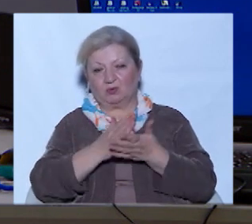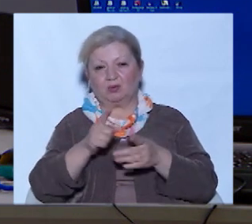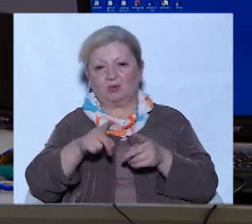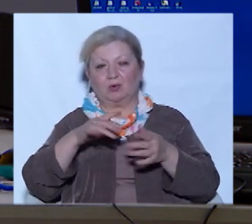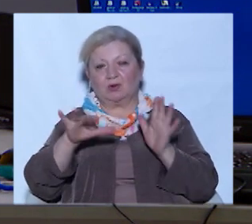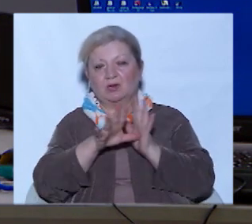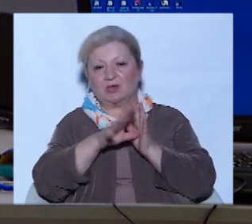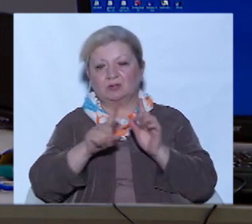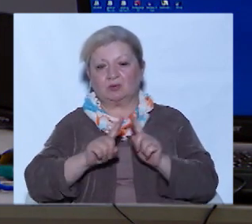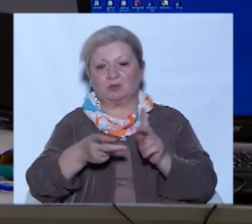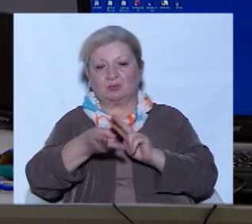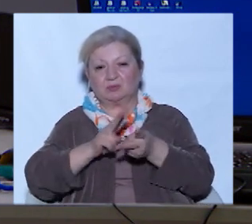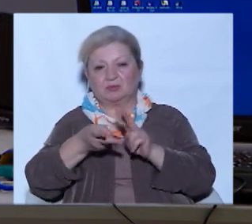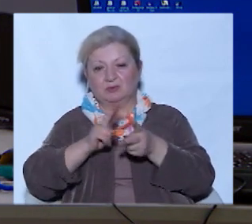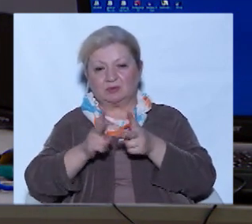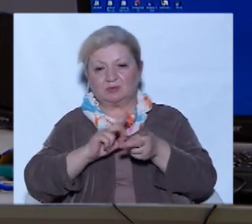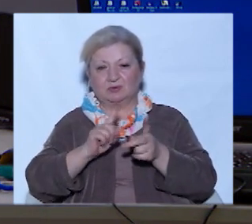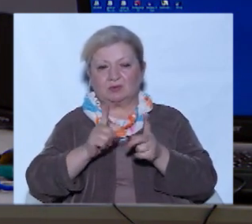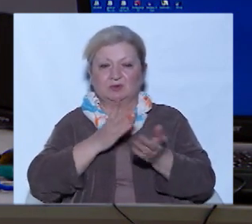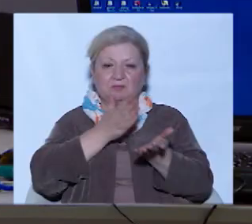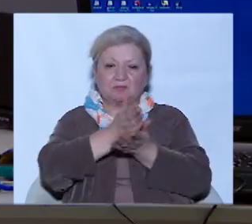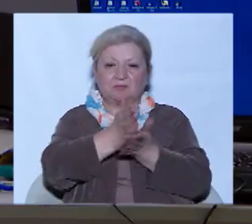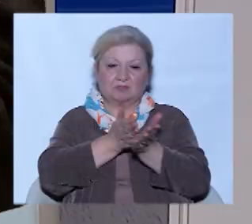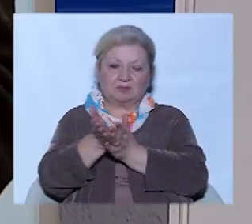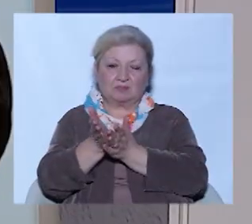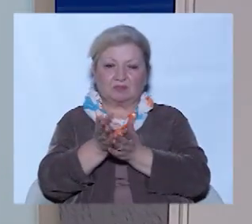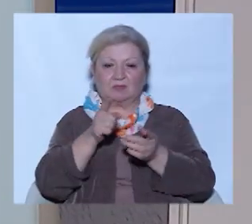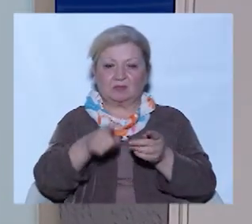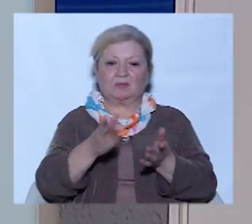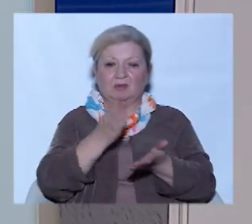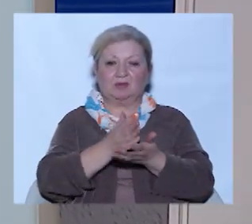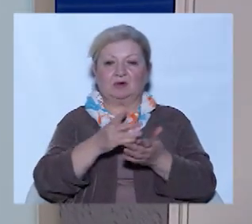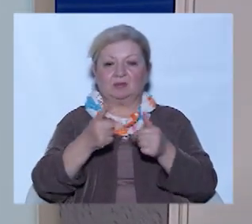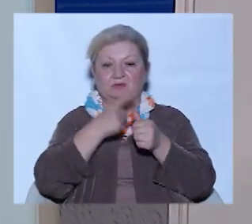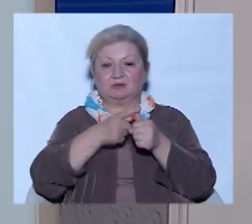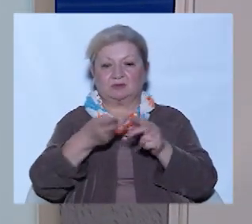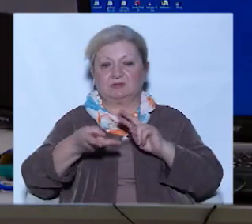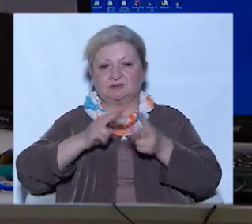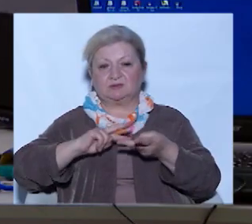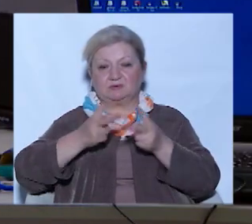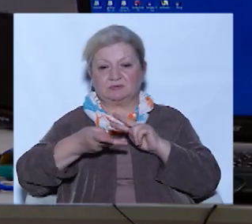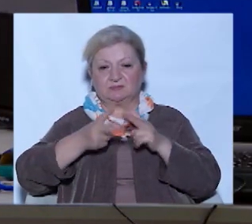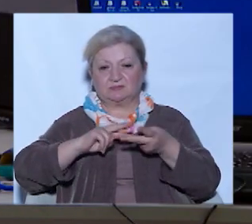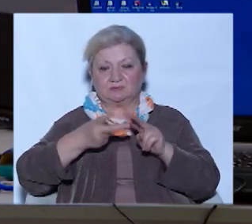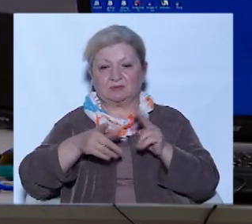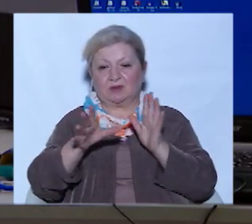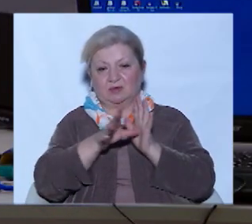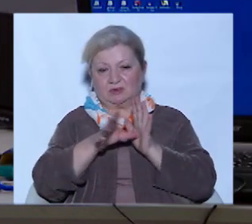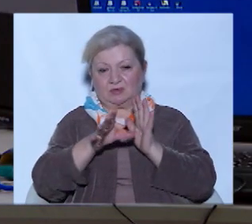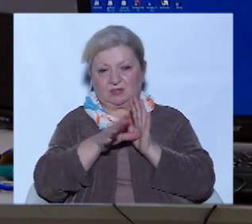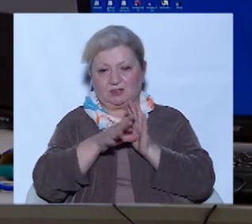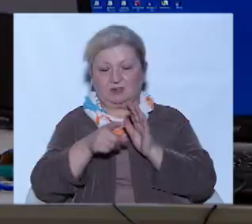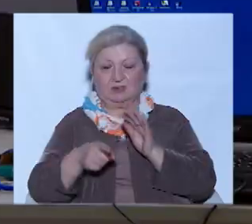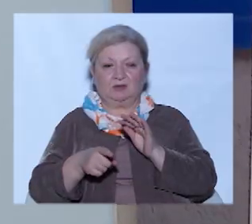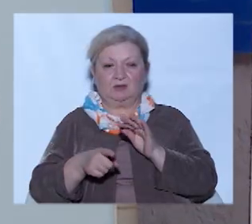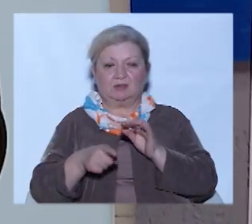დენი, რომელიც იცვლის გარკვეულად მიმართულებას, ასე დენს ცვლადენს უწოდებენ. ერთი არის ჰარმონიული ცვლადიდენი